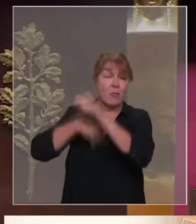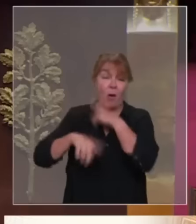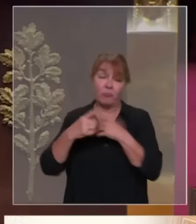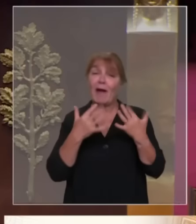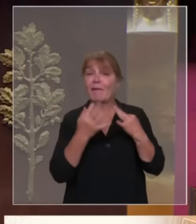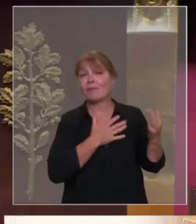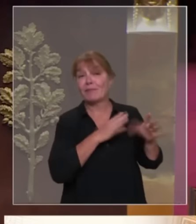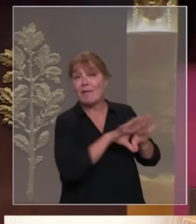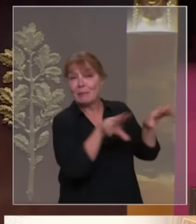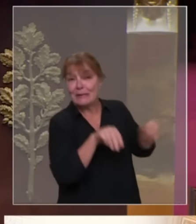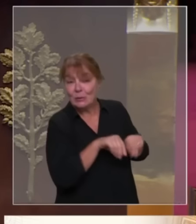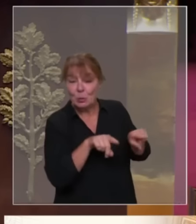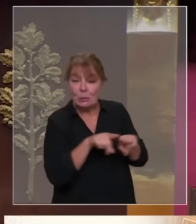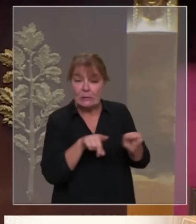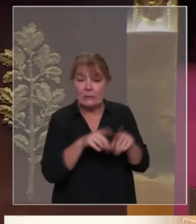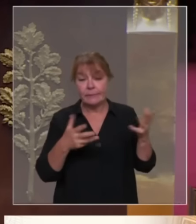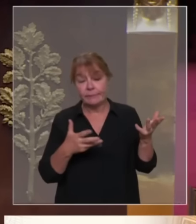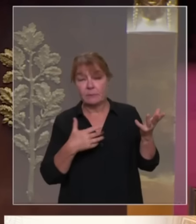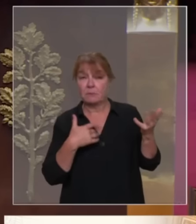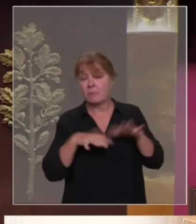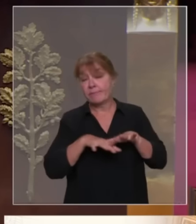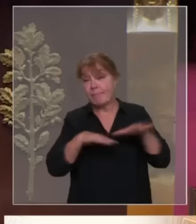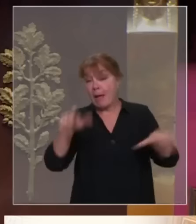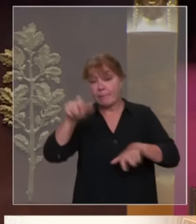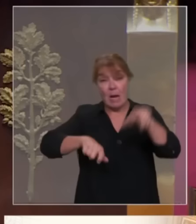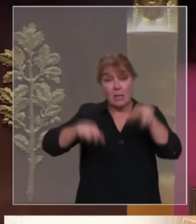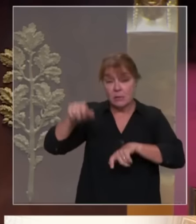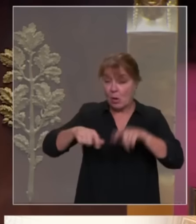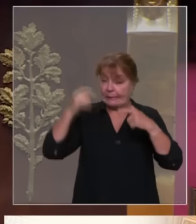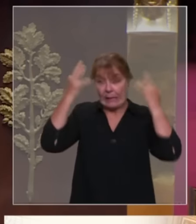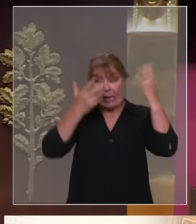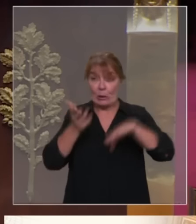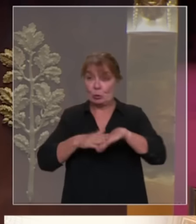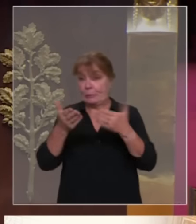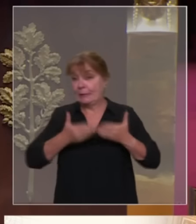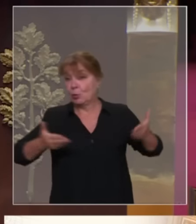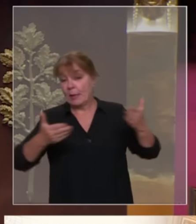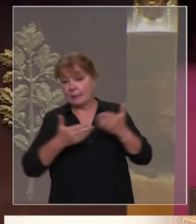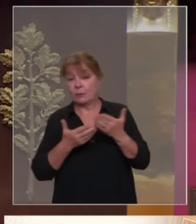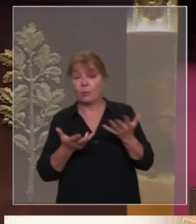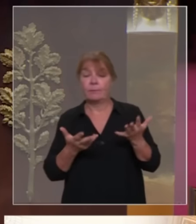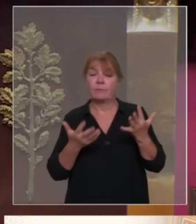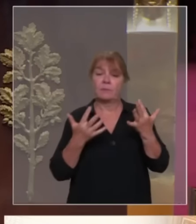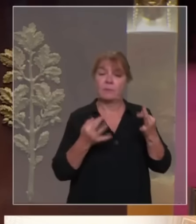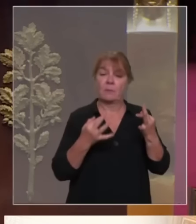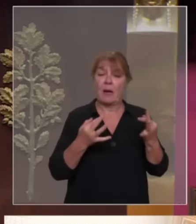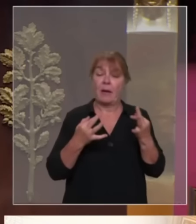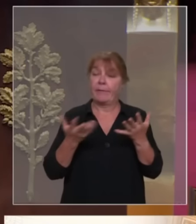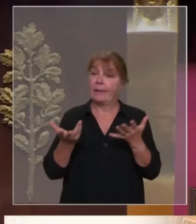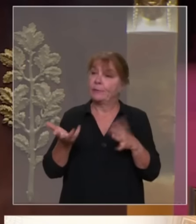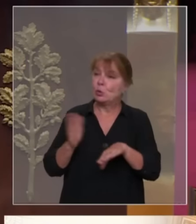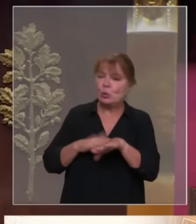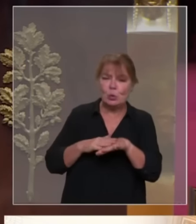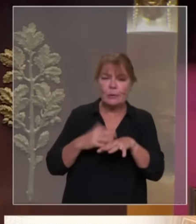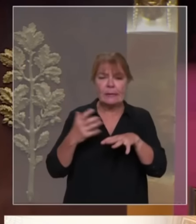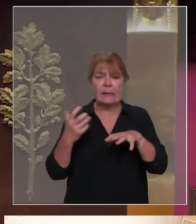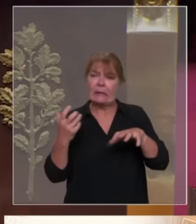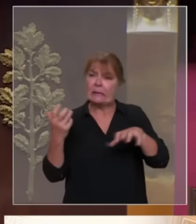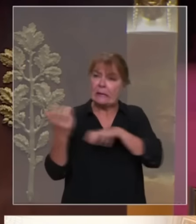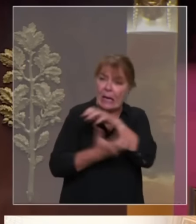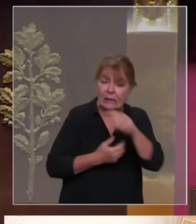familiales et qui préoccupe, je le sais, beaucoup d'entre vous. Les crises successives, notamment